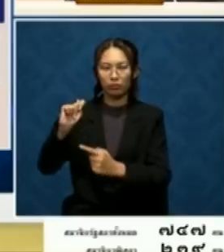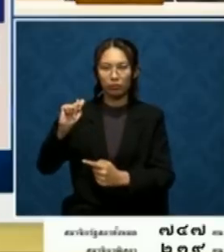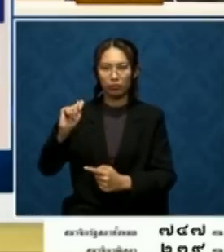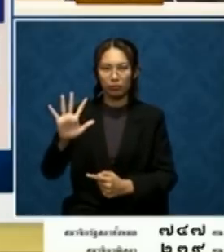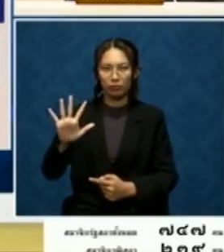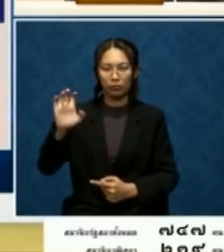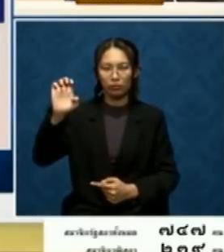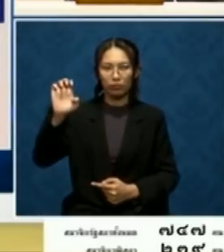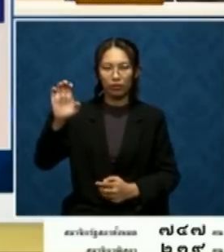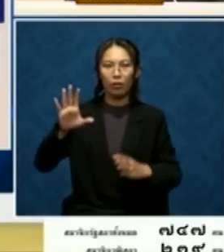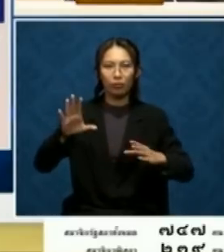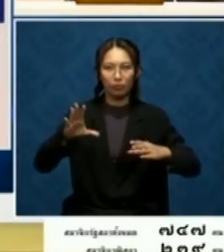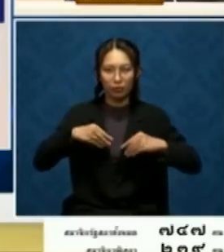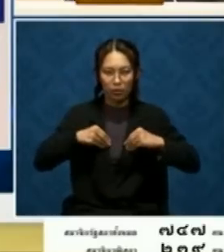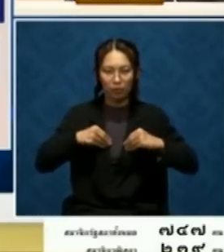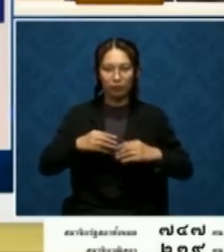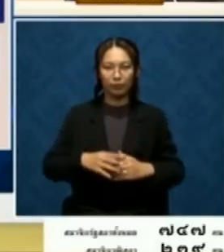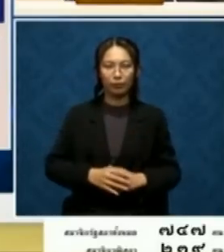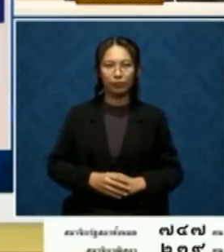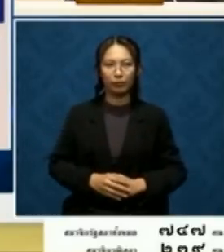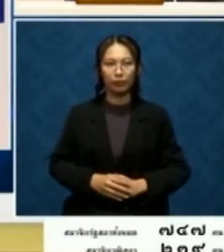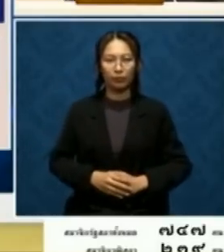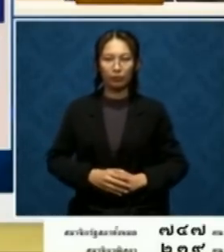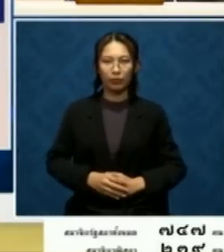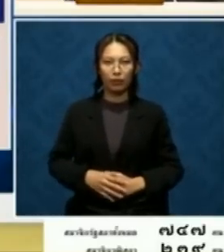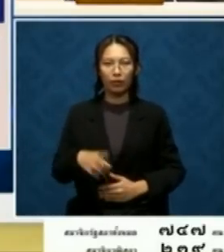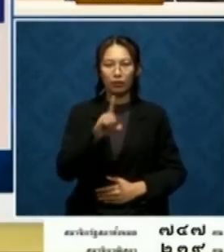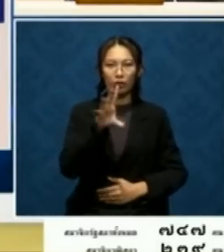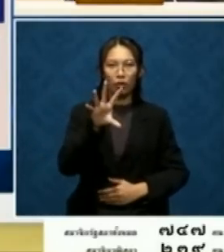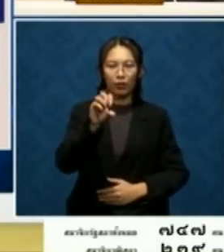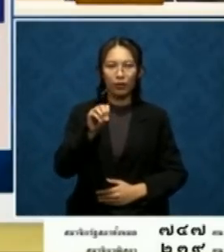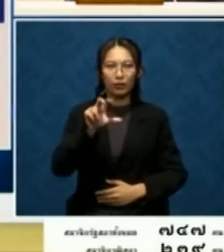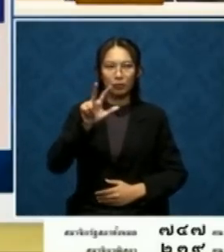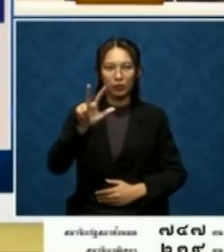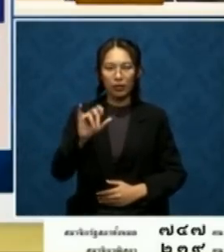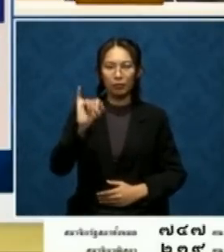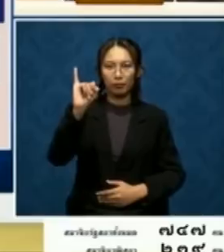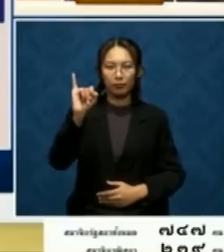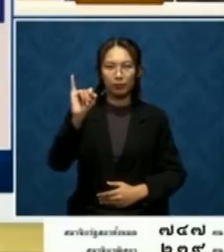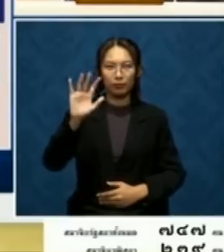ฉากเหมือนเป็นเรียลลิตี้โชว์นะครับการเมืองไม่มีหน้างานครับการเมือง